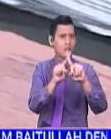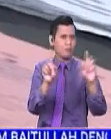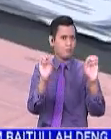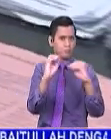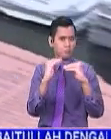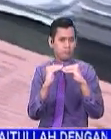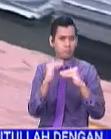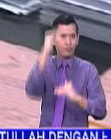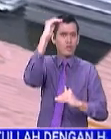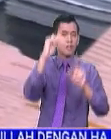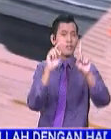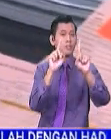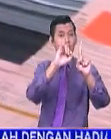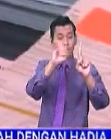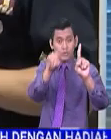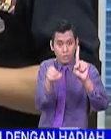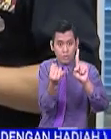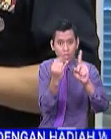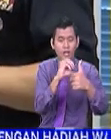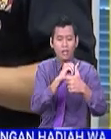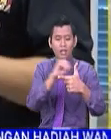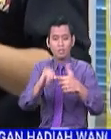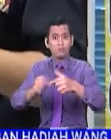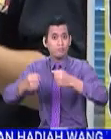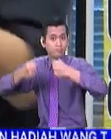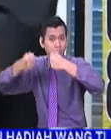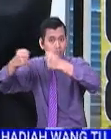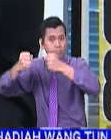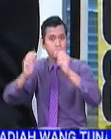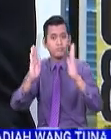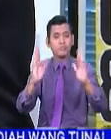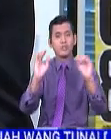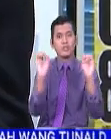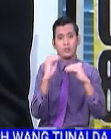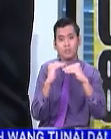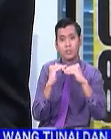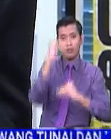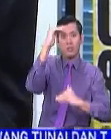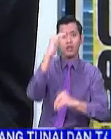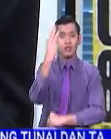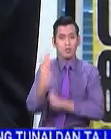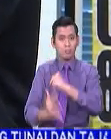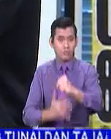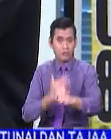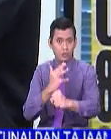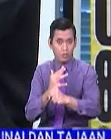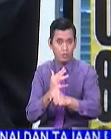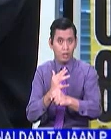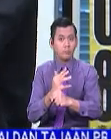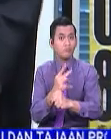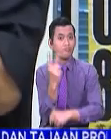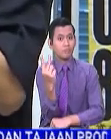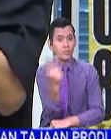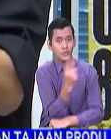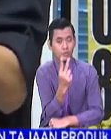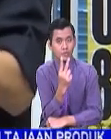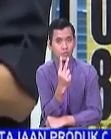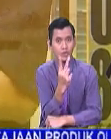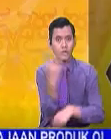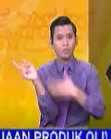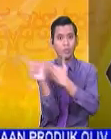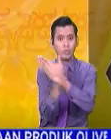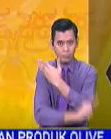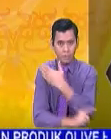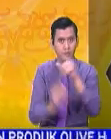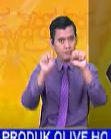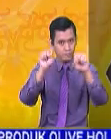tidak melebihi satu juta Ringgit atau dipenjara selama tempo tidak melebihi lima tahun atau kedua-duanya sekali